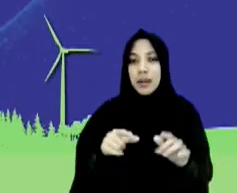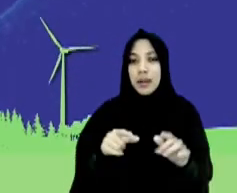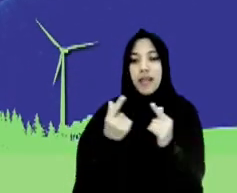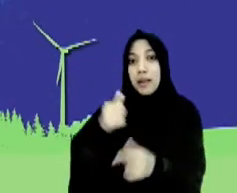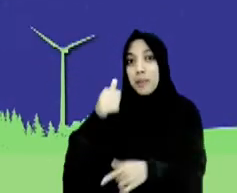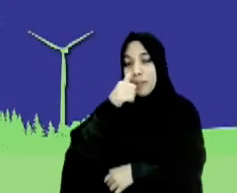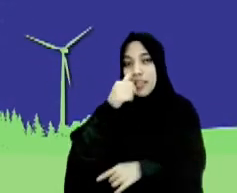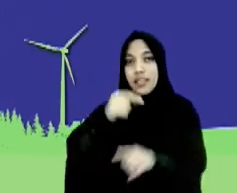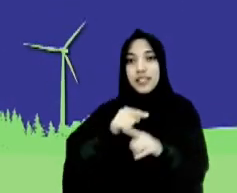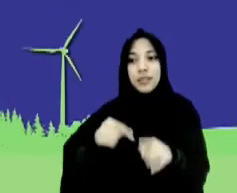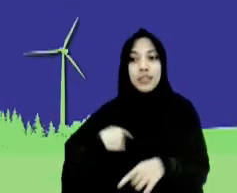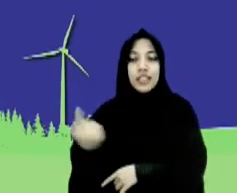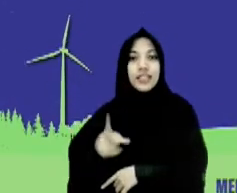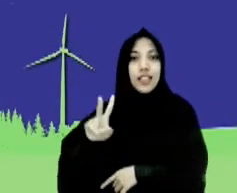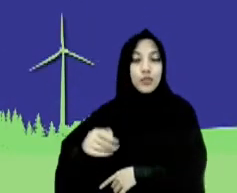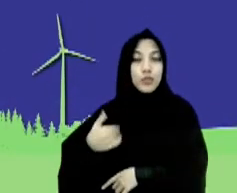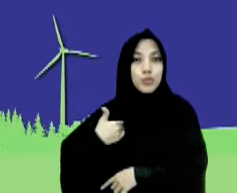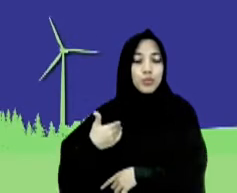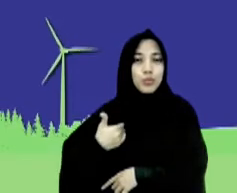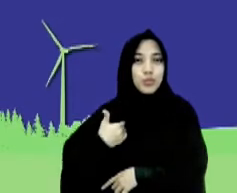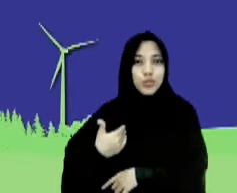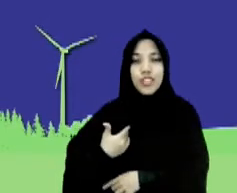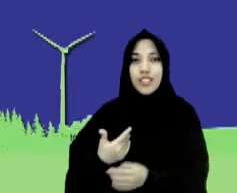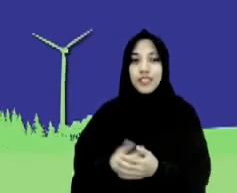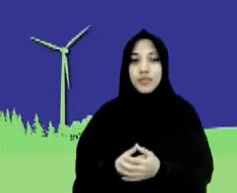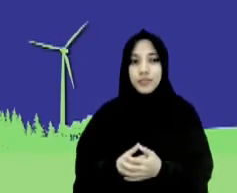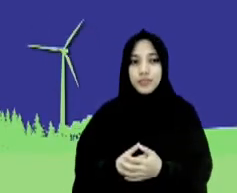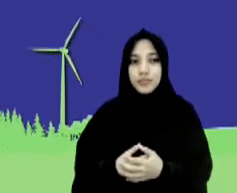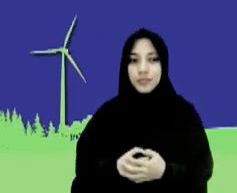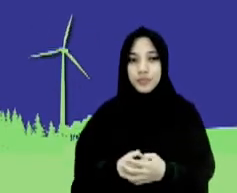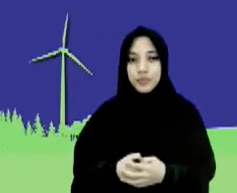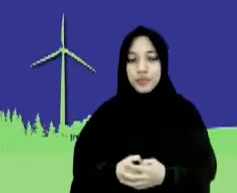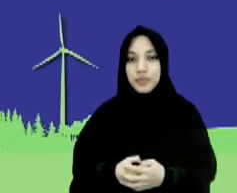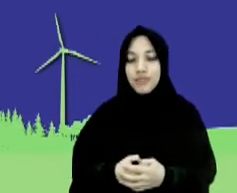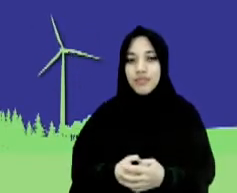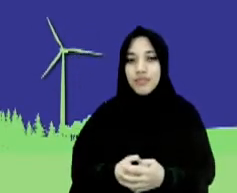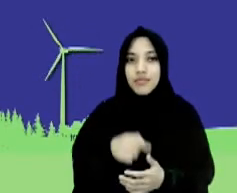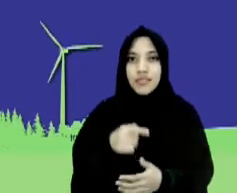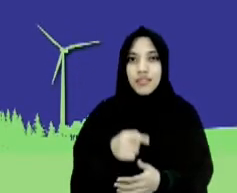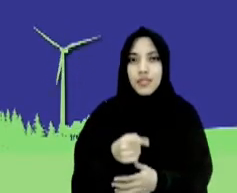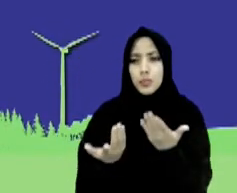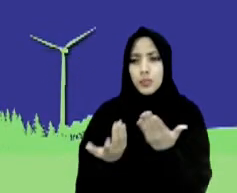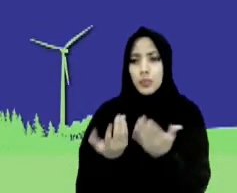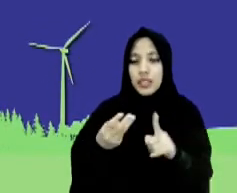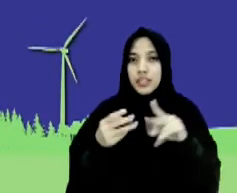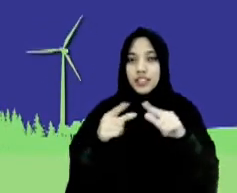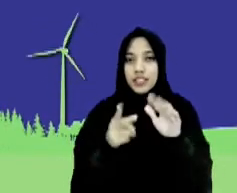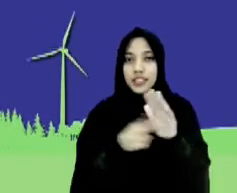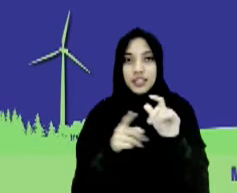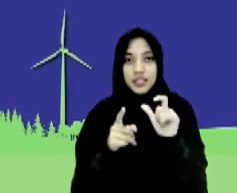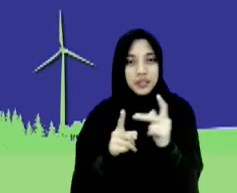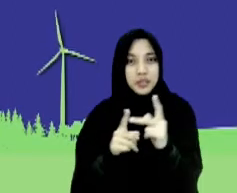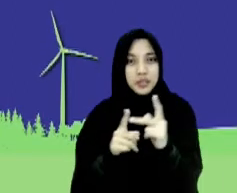e footprint management of ourselves ya in our own operations Apakah itu branches-nya kita ataupun